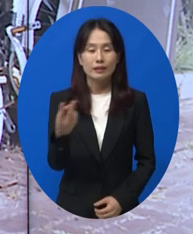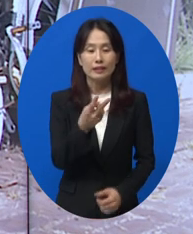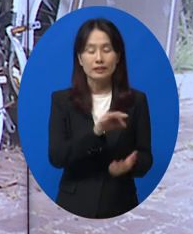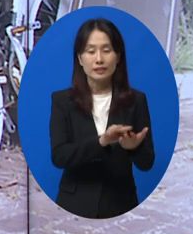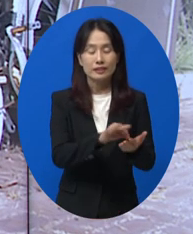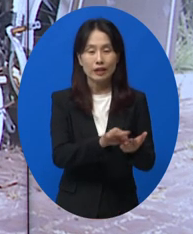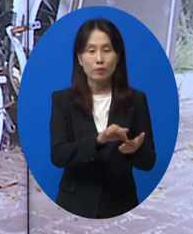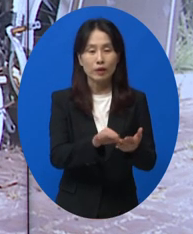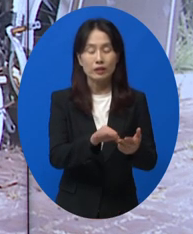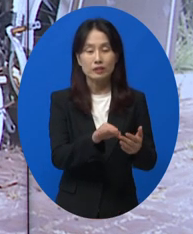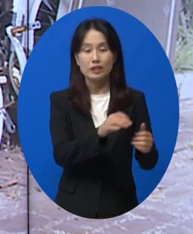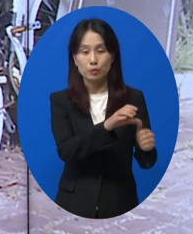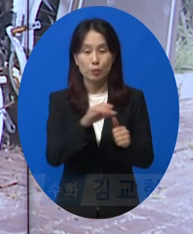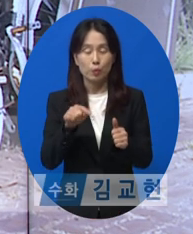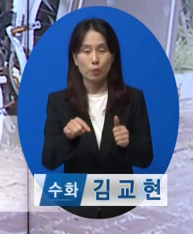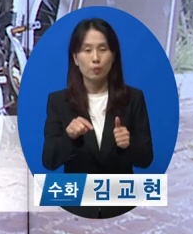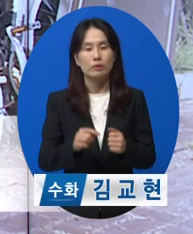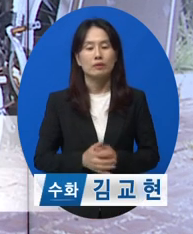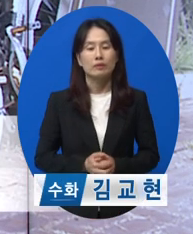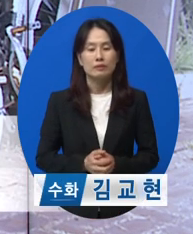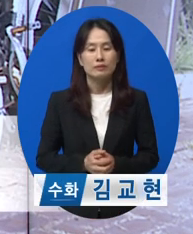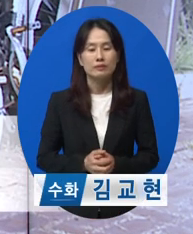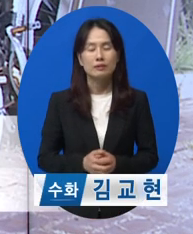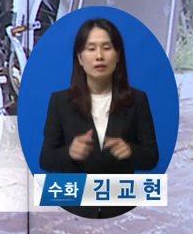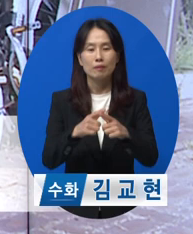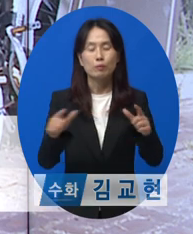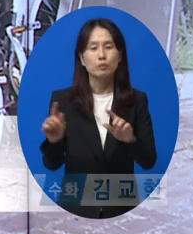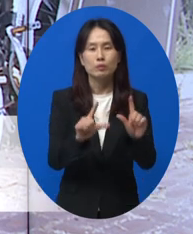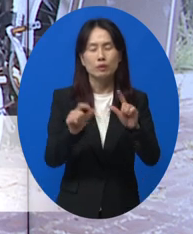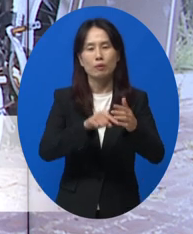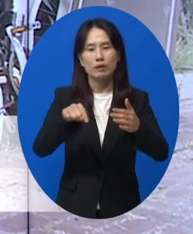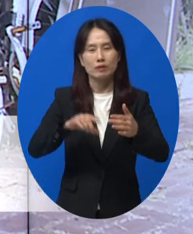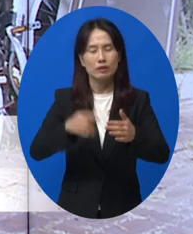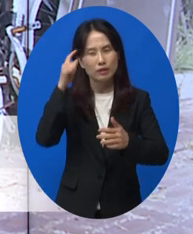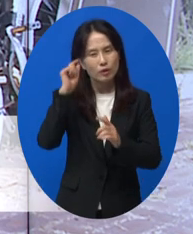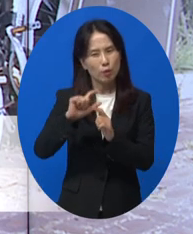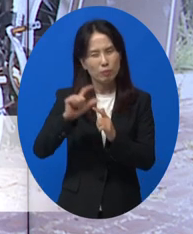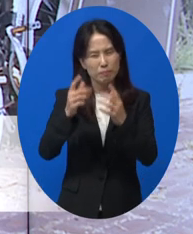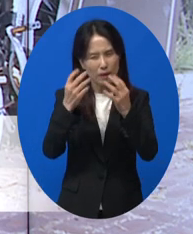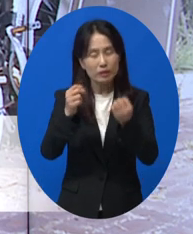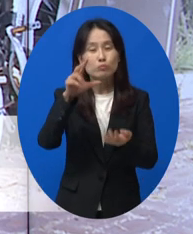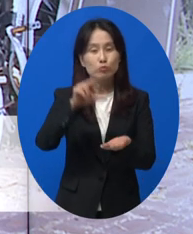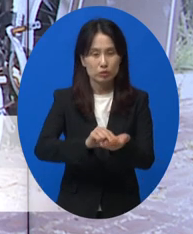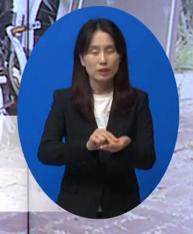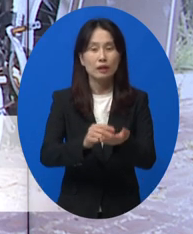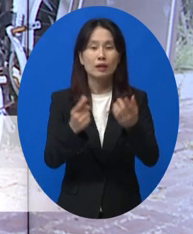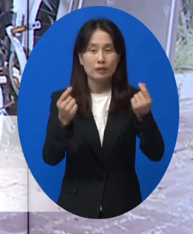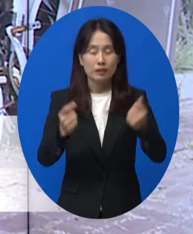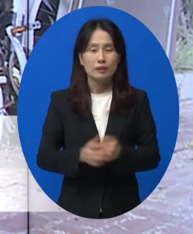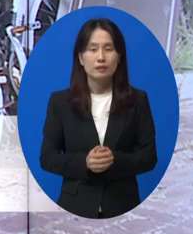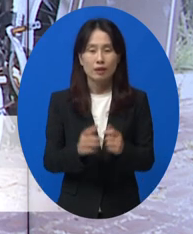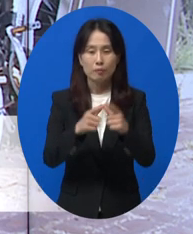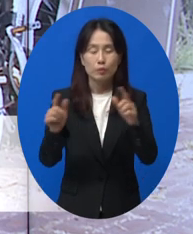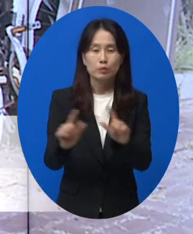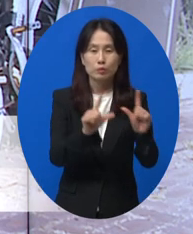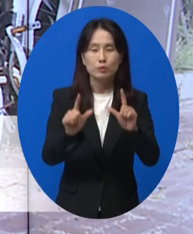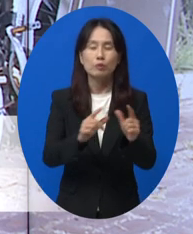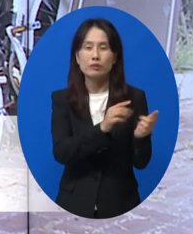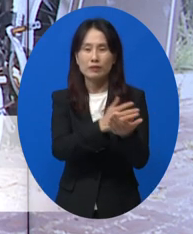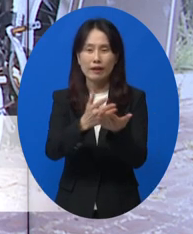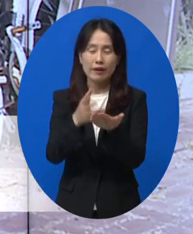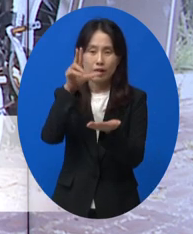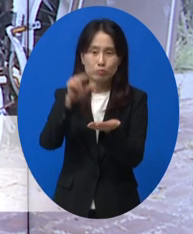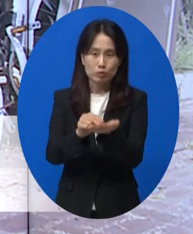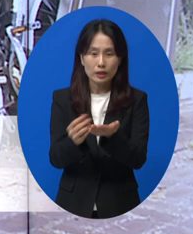재활용 업사이클링은 트렌드를 넘어 이제는 일상 속에서 깊게 고민해야 할 문제가 됐습니다 경기도는 일상 속 다양한 문제들을